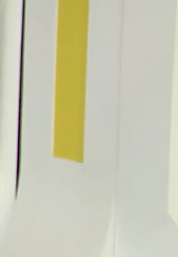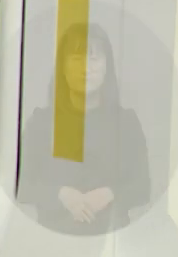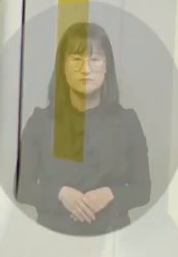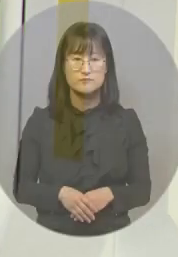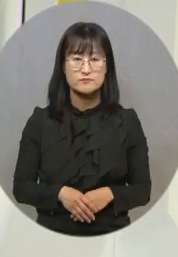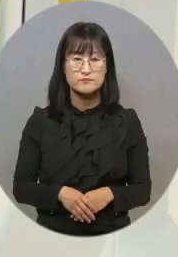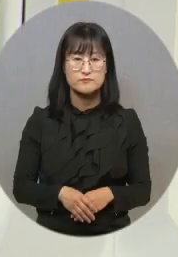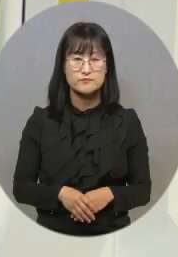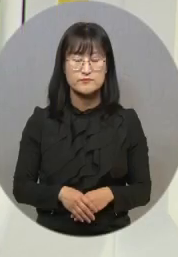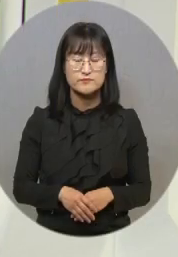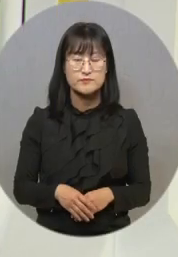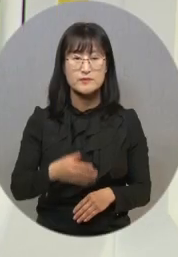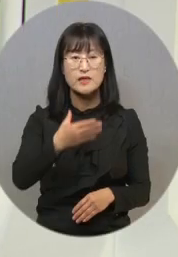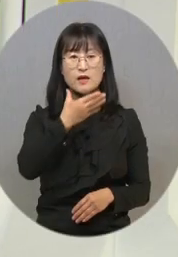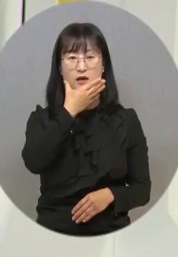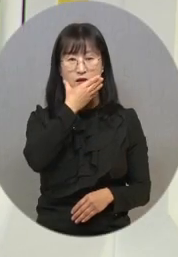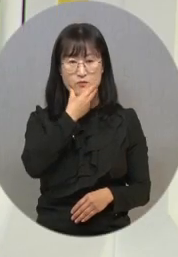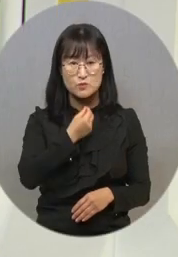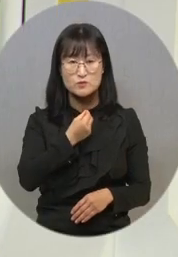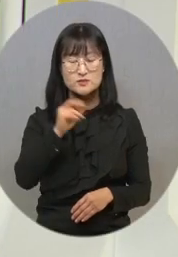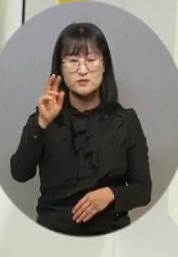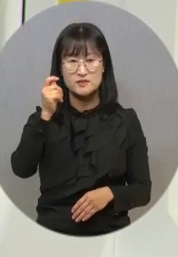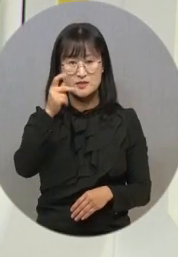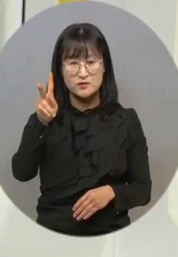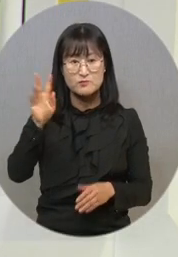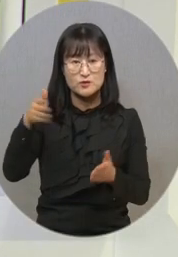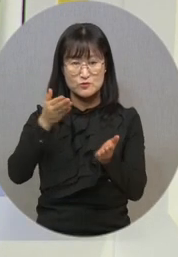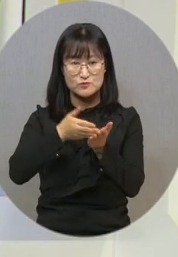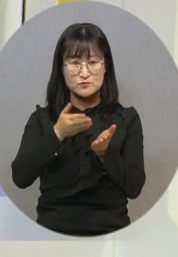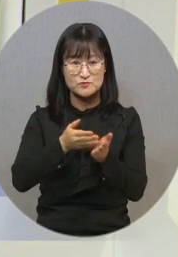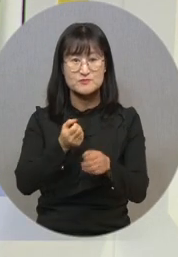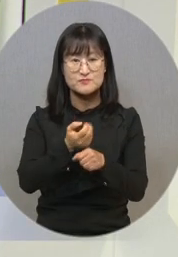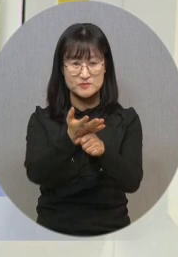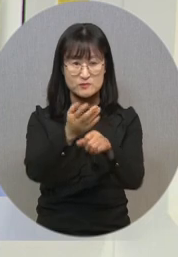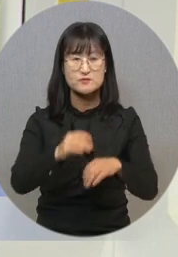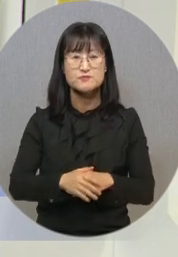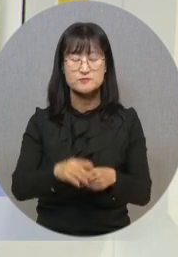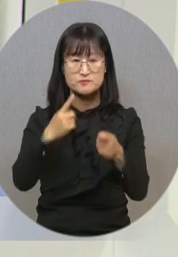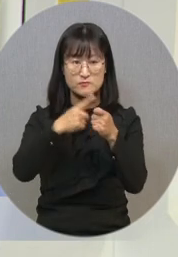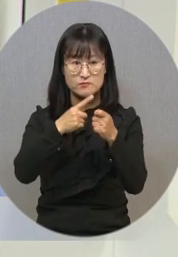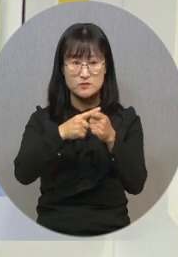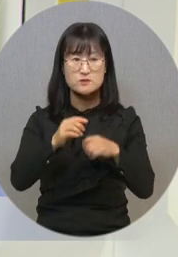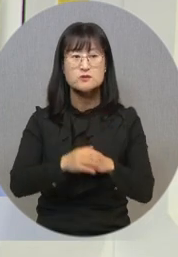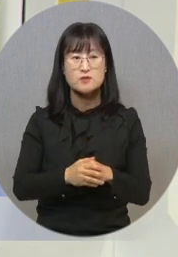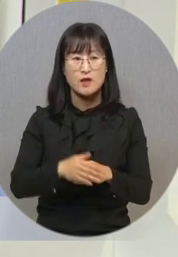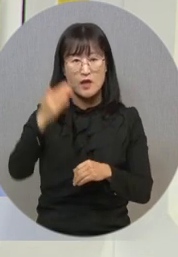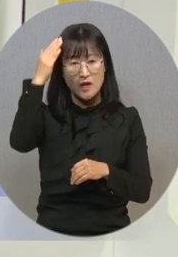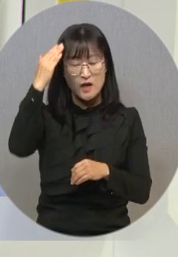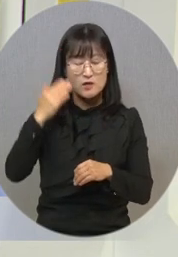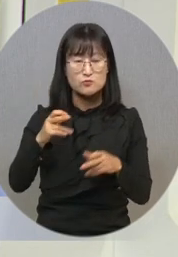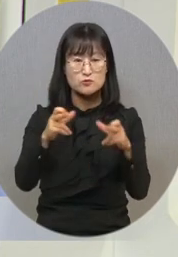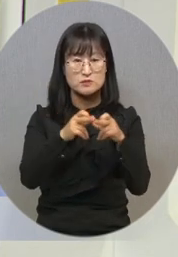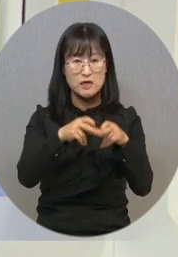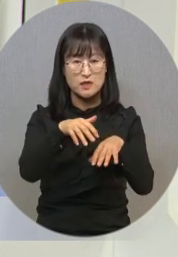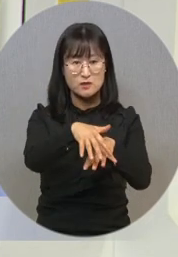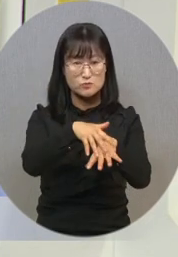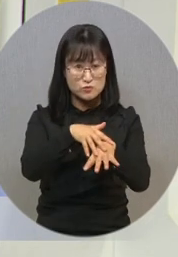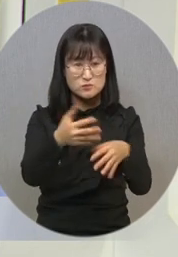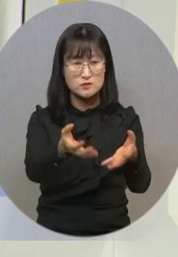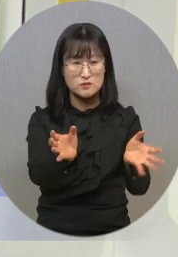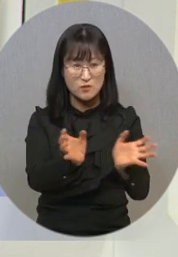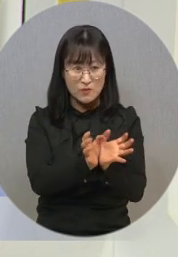웰페어 뉴스와 함께 사회복지의 이슈를 만나봅니다 오늘 첫 번째 기사입니다 한국 장애인 단체 총 연맹이